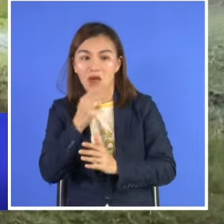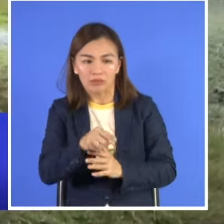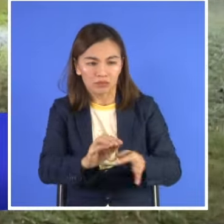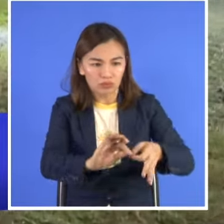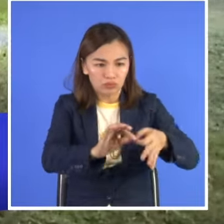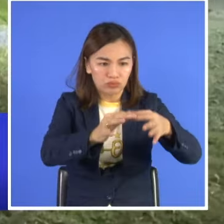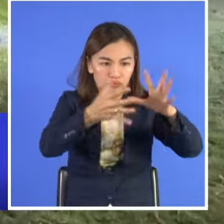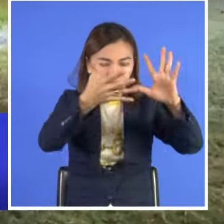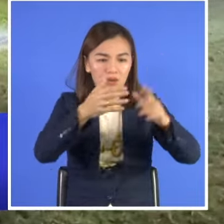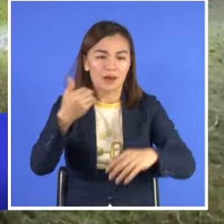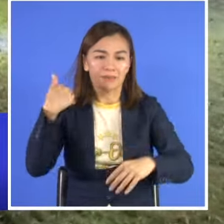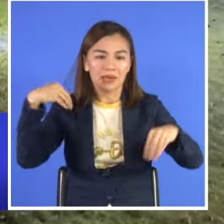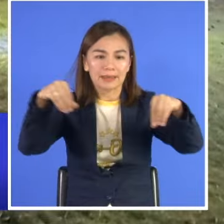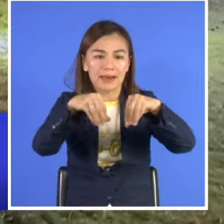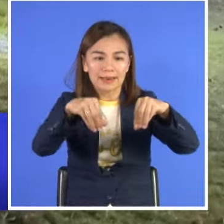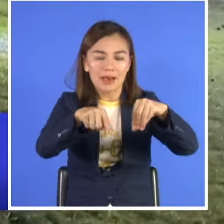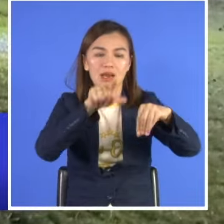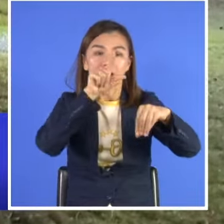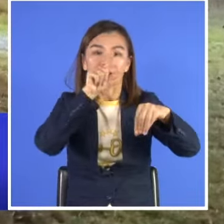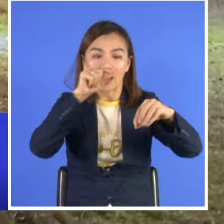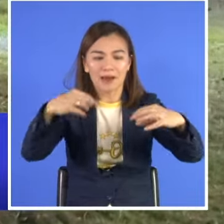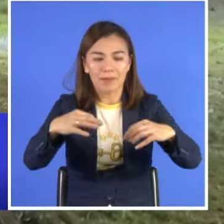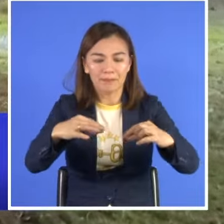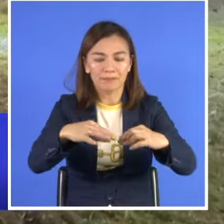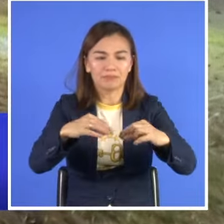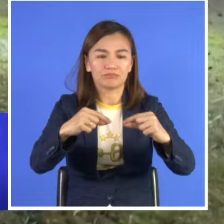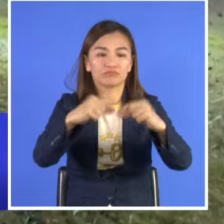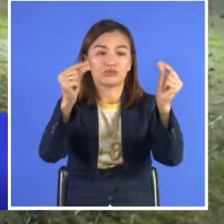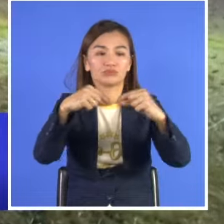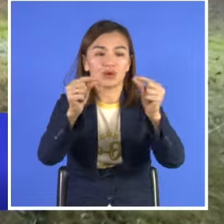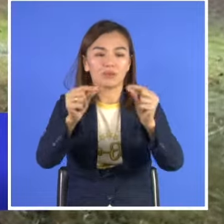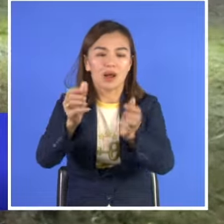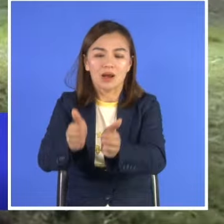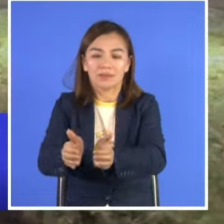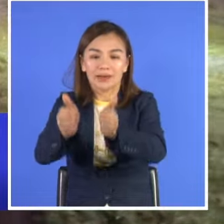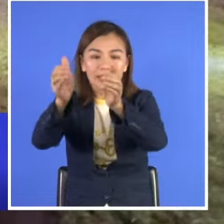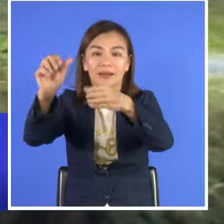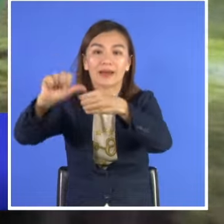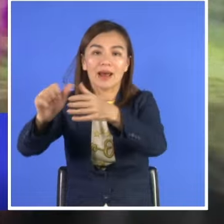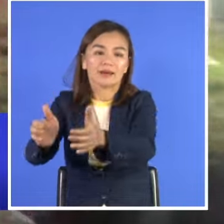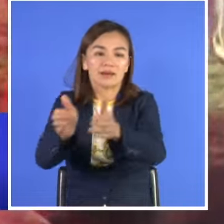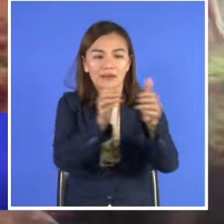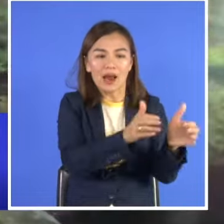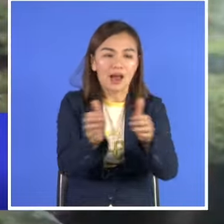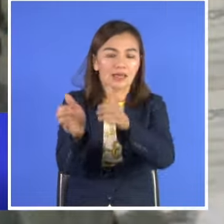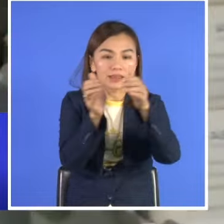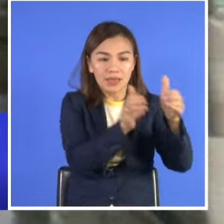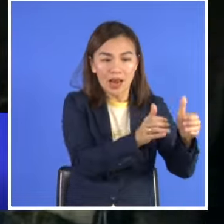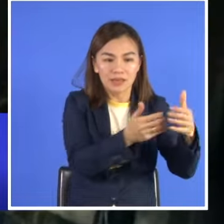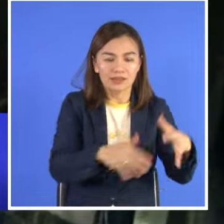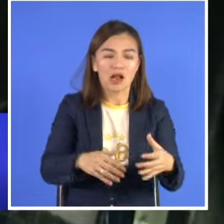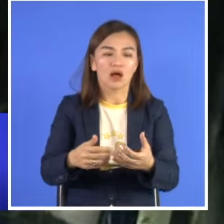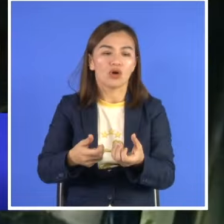โดยเฉพาะบริเวณเหล้าไก่ชาวบ้านก็ช่วยกันขนย้ายถังแก๊สออกมาจากตัวโรงงานแล้วก็รถดับเพลิงก็ระดมฉีดน้ำไป